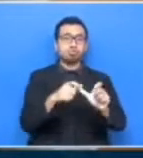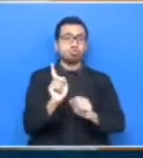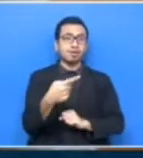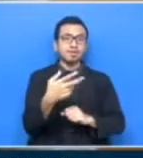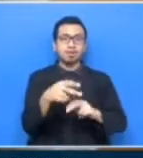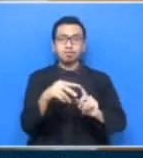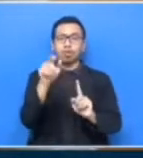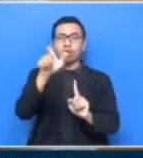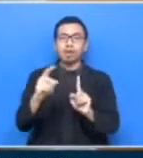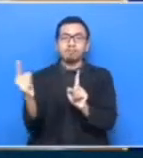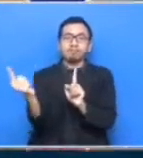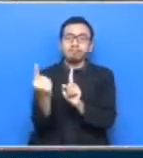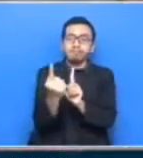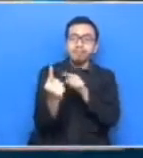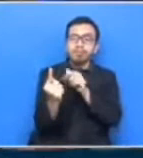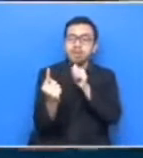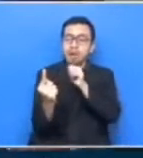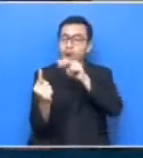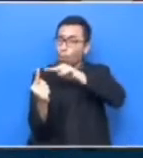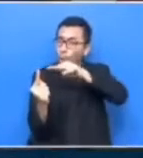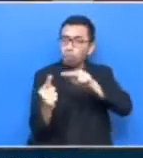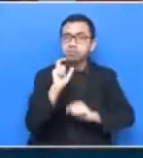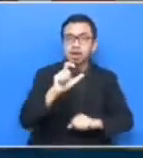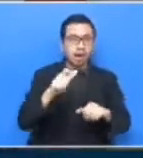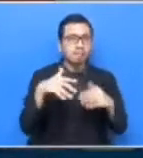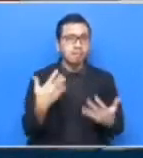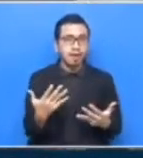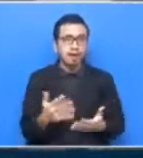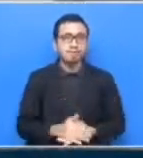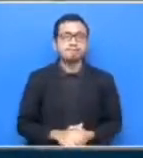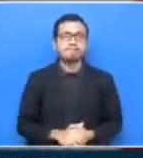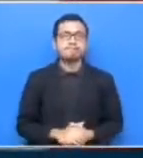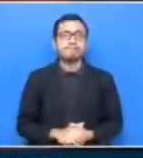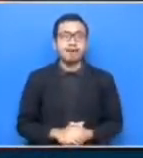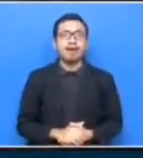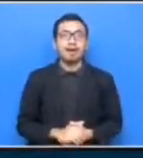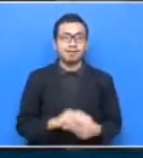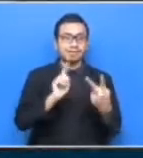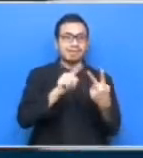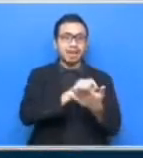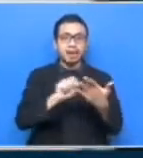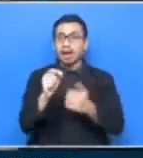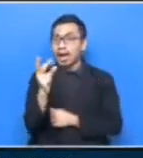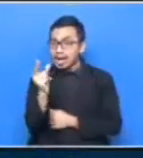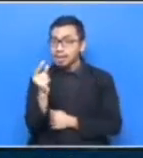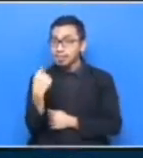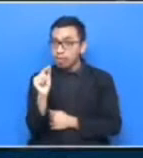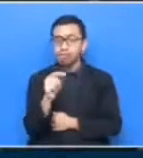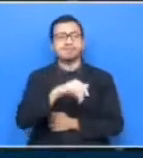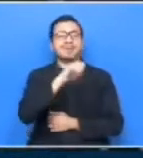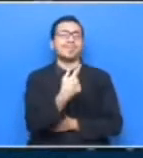tadi sekarang sudah dipantau yang sudah yang dimaksud ararya ini ya Oh ya Saudara